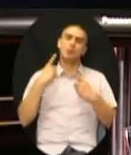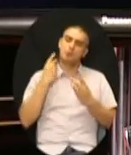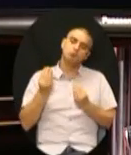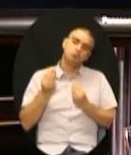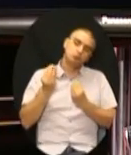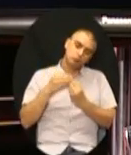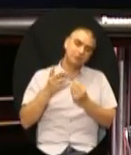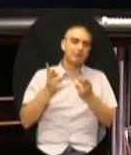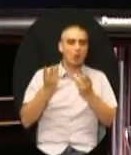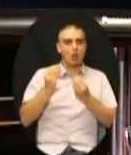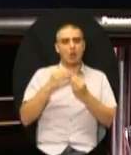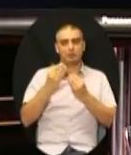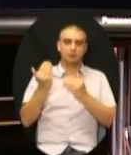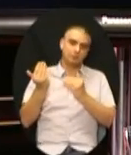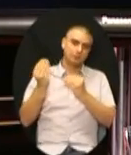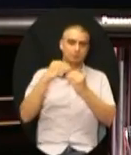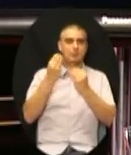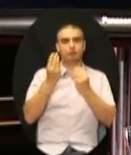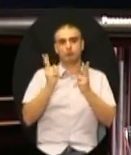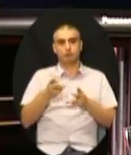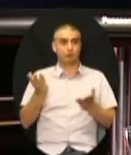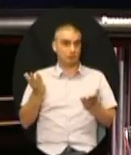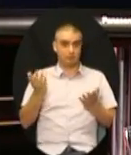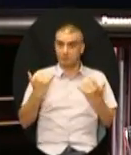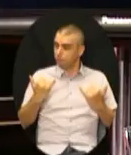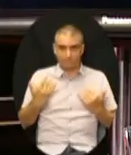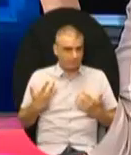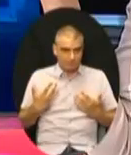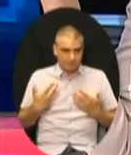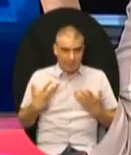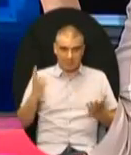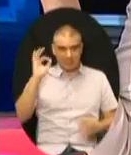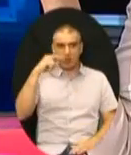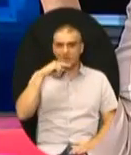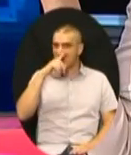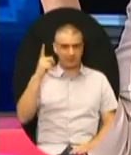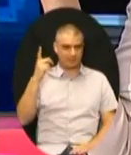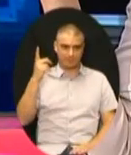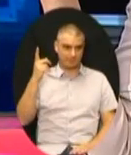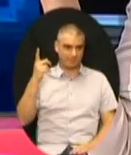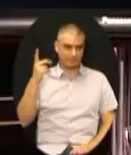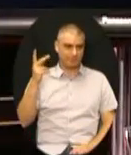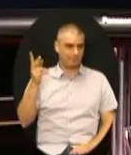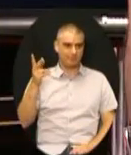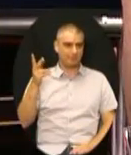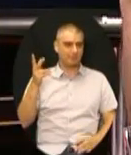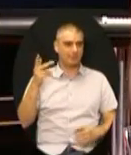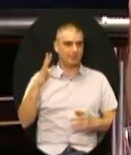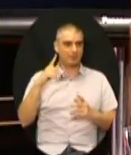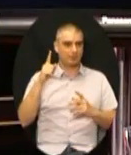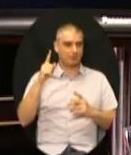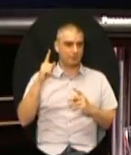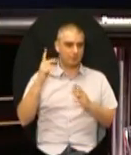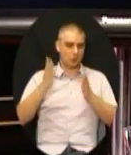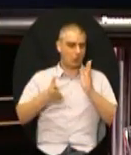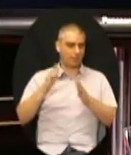לנו עוד נדבך. למעשה כרגע אין על מאדים יכולת, הרוברים שנוסעים על מאדים,